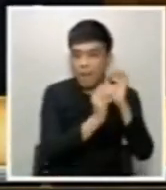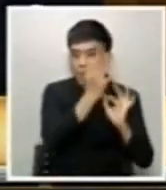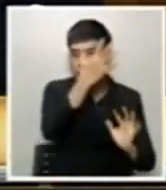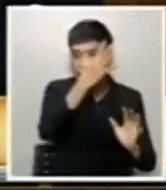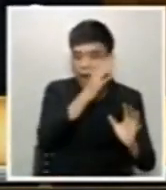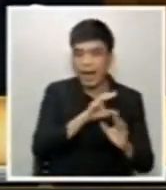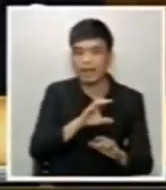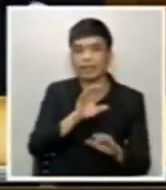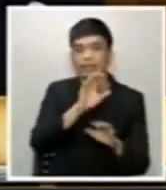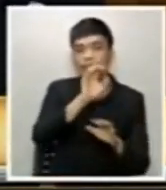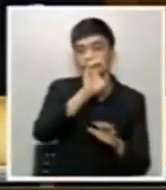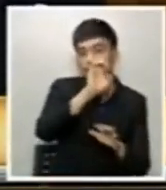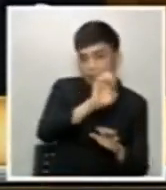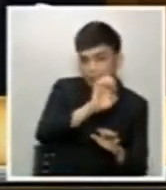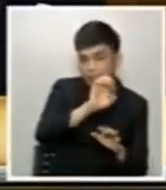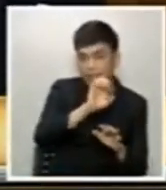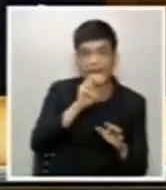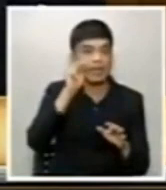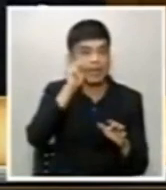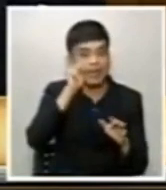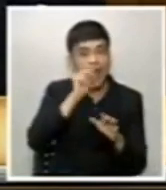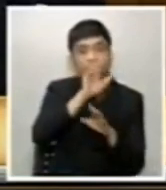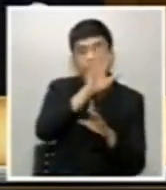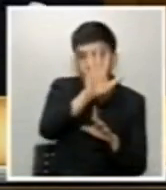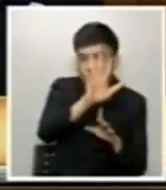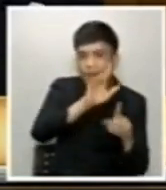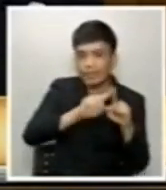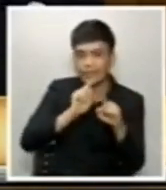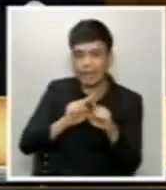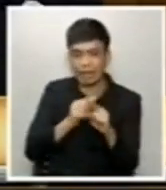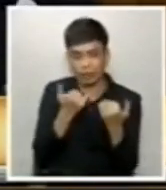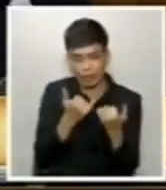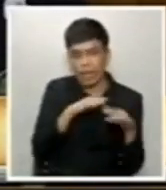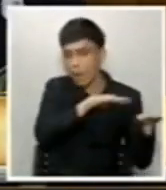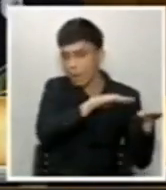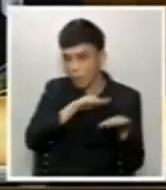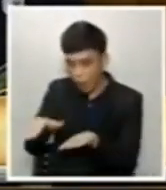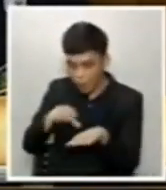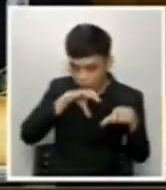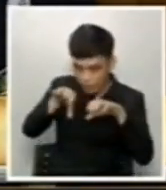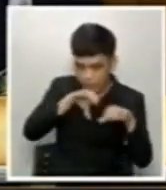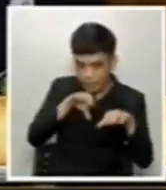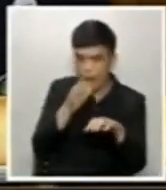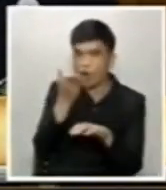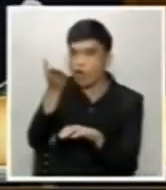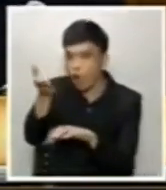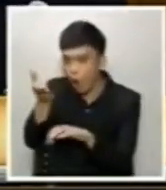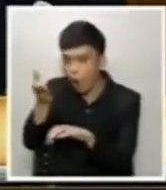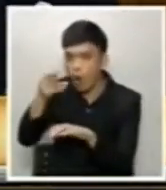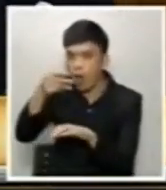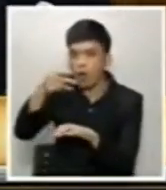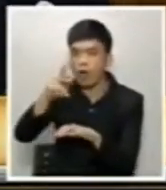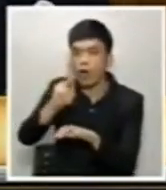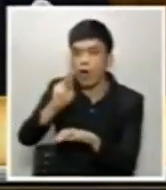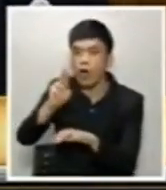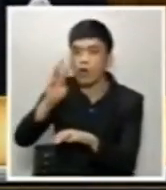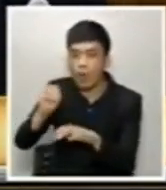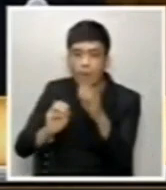E ลุ่มน้ำชั้น5ก็ได้ดำเนินการเตรียมการที่จะขออนุญาตจากกรมป่าไม้อยู่นะครับส่วนพื้นที่ของราษฎร